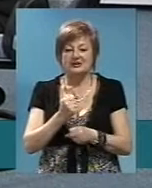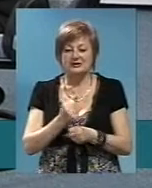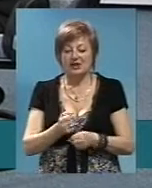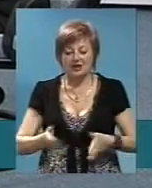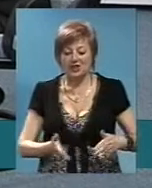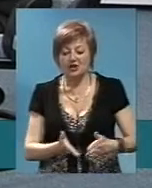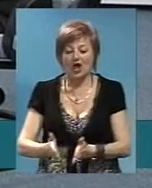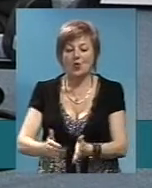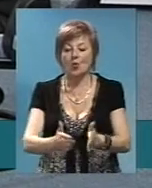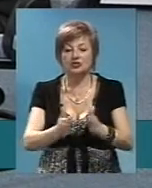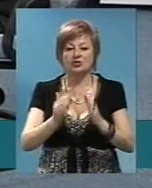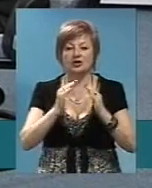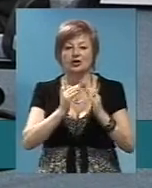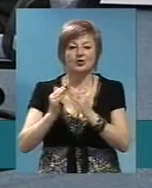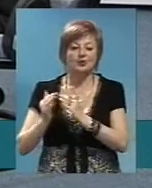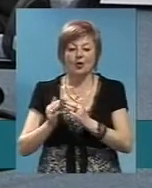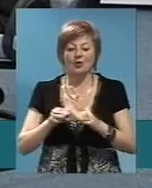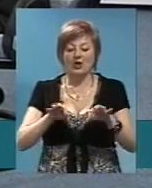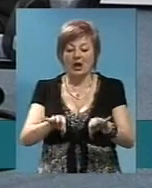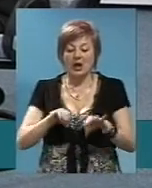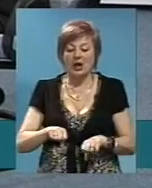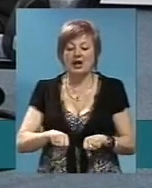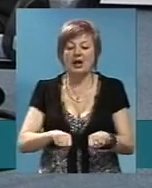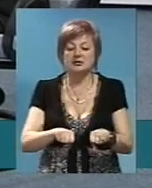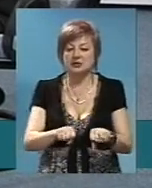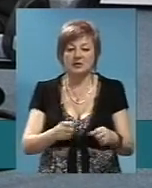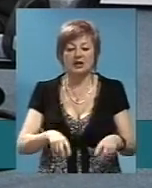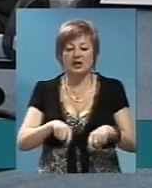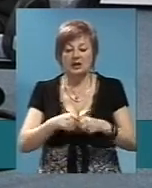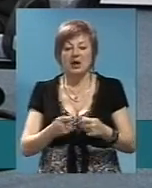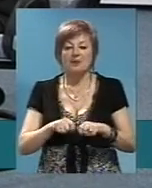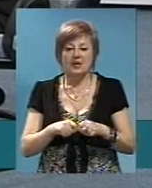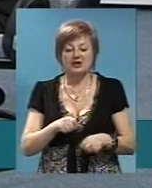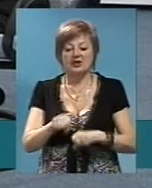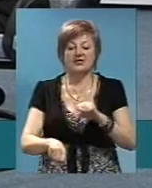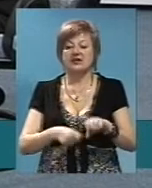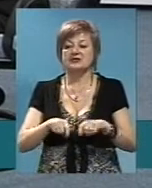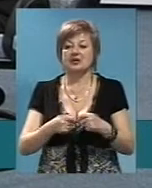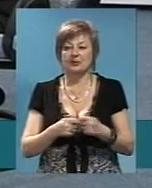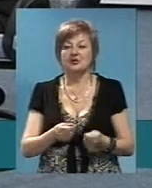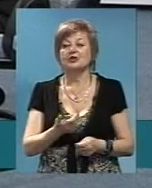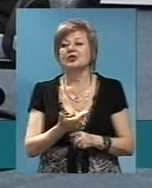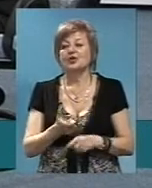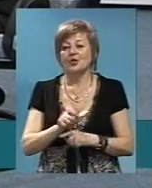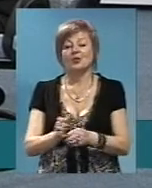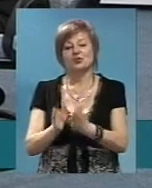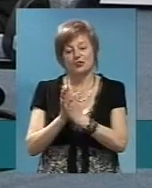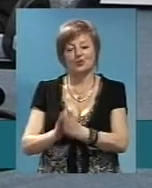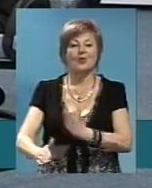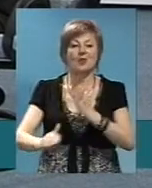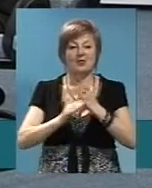тротуари, тому що діти з колясками катаються, ламаються, велосипеди ламаються. Я вас дуже прошу,